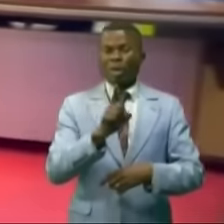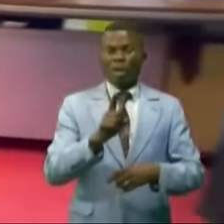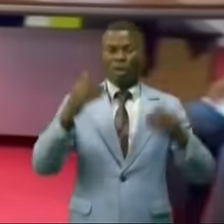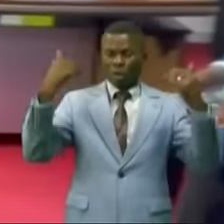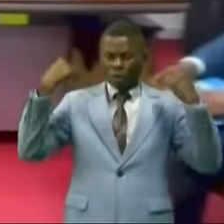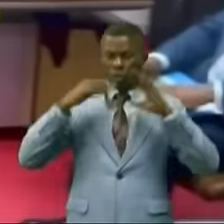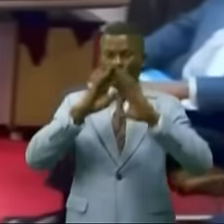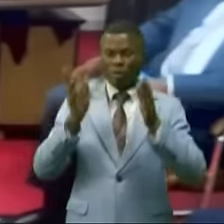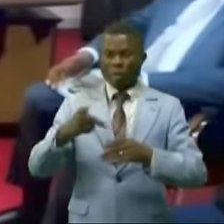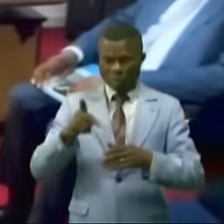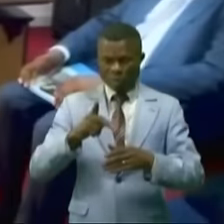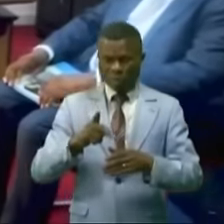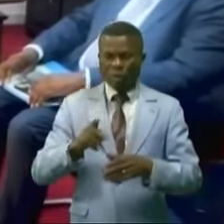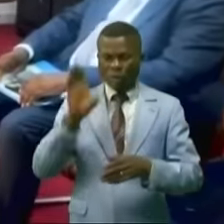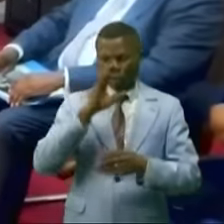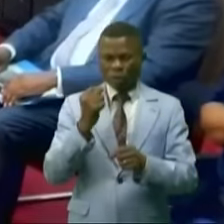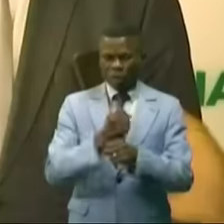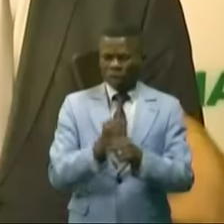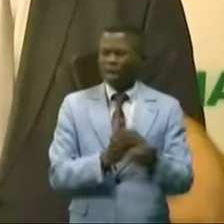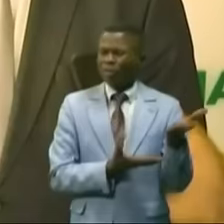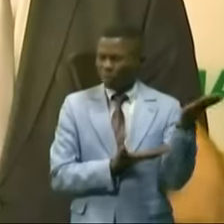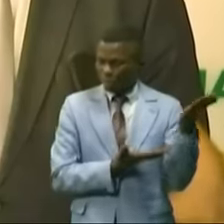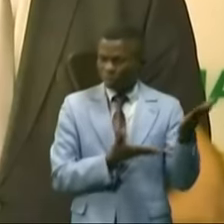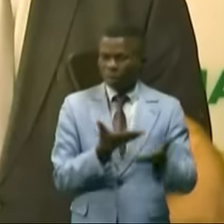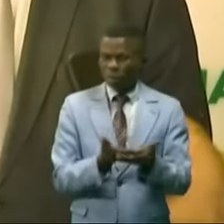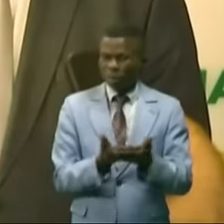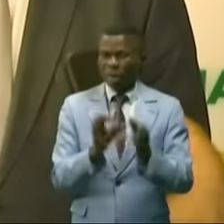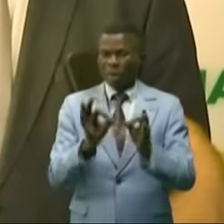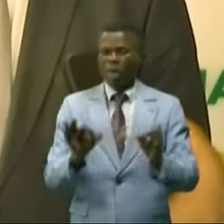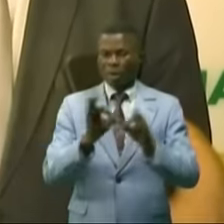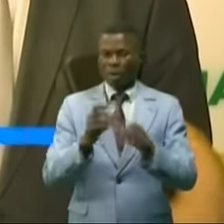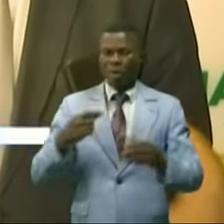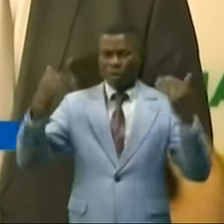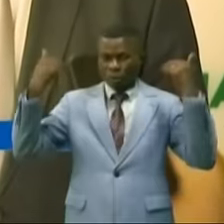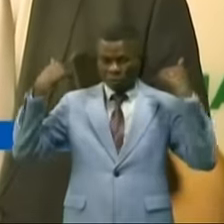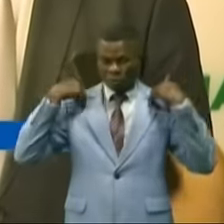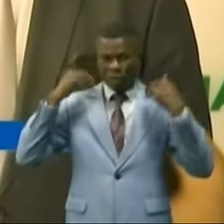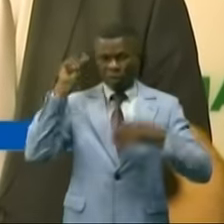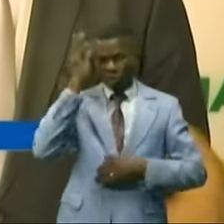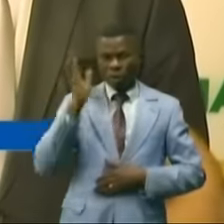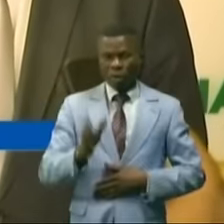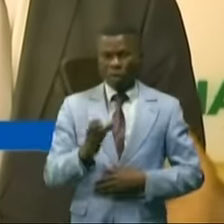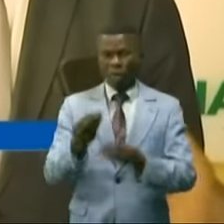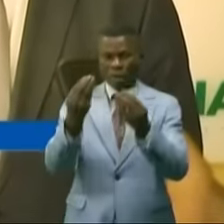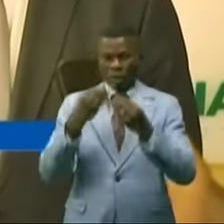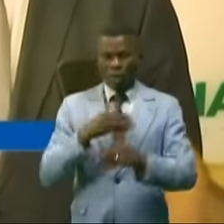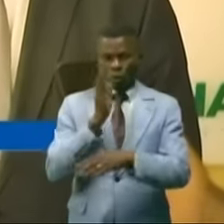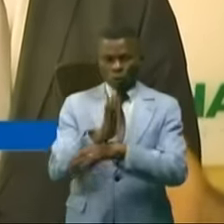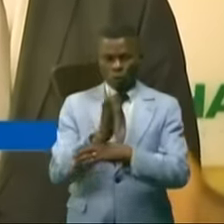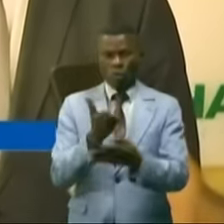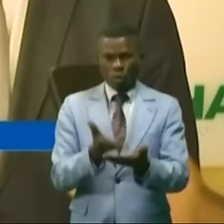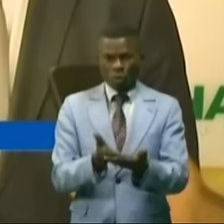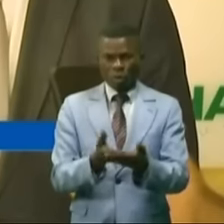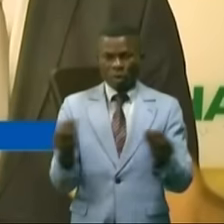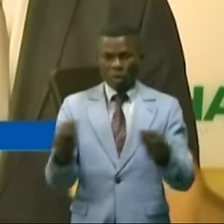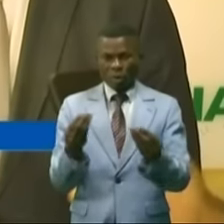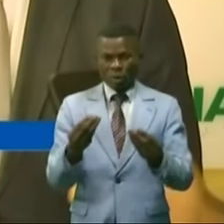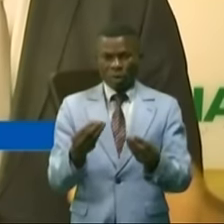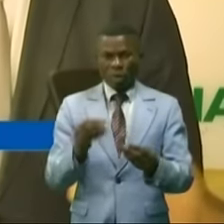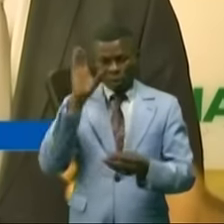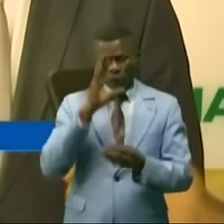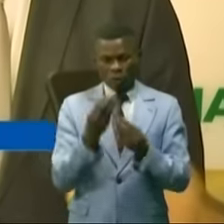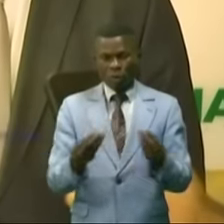Conseil s'emploiera selon sa parcelle de compétences. Il était important que l'autorité nous donne ses orientations pour pouvoir